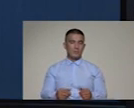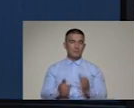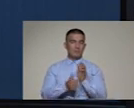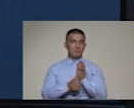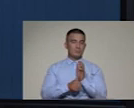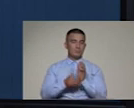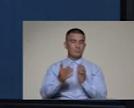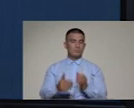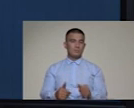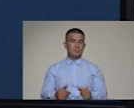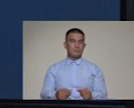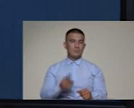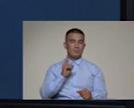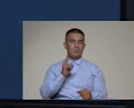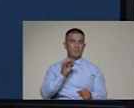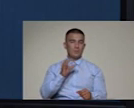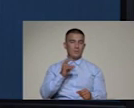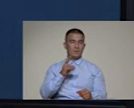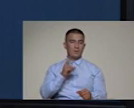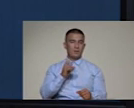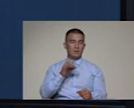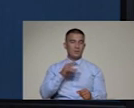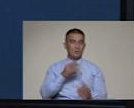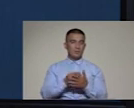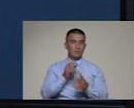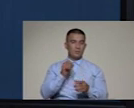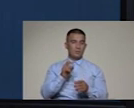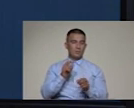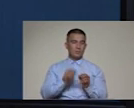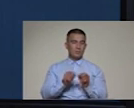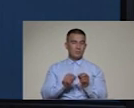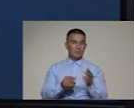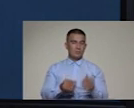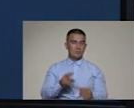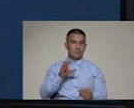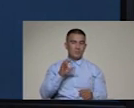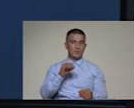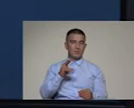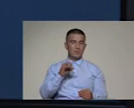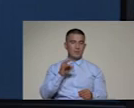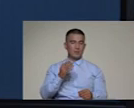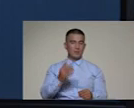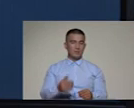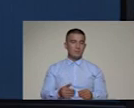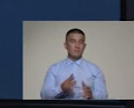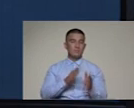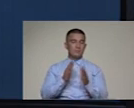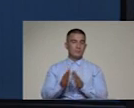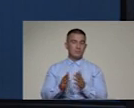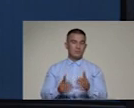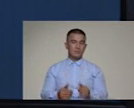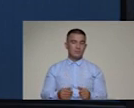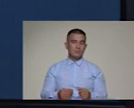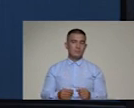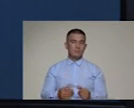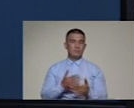6-chi guruhda kislorod, oltingugurt, selen hamda